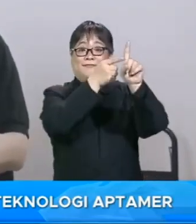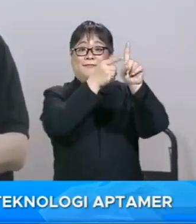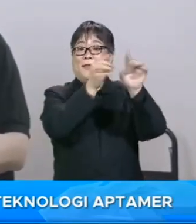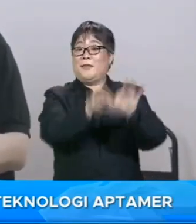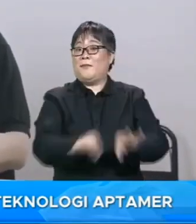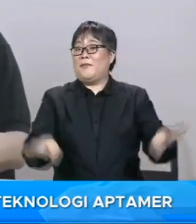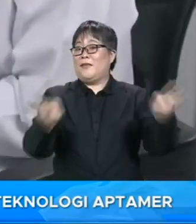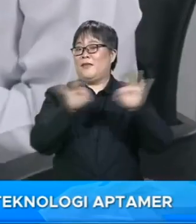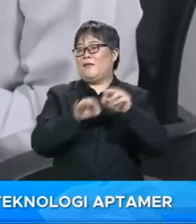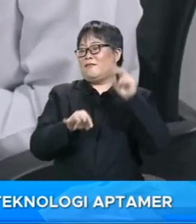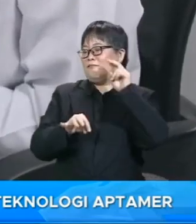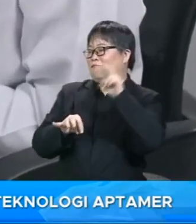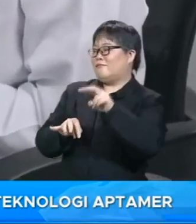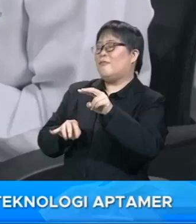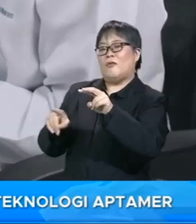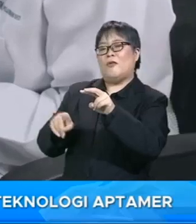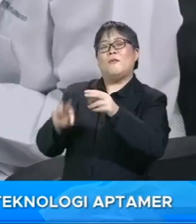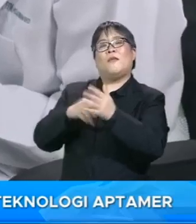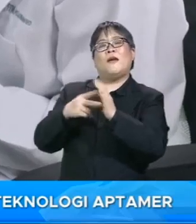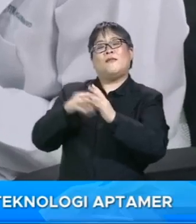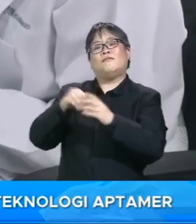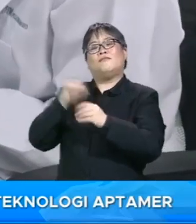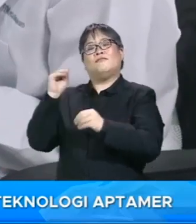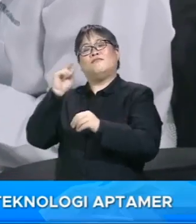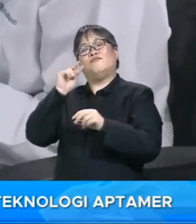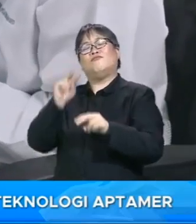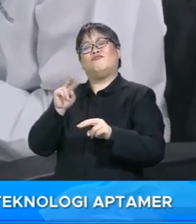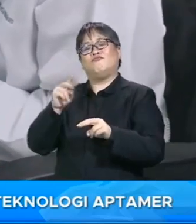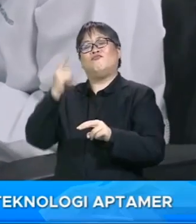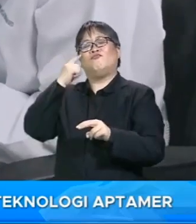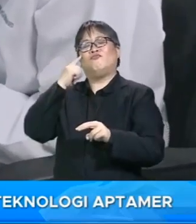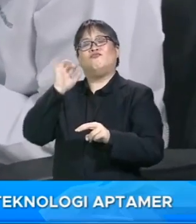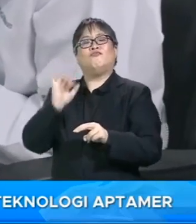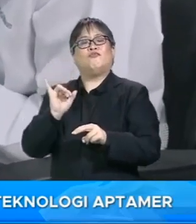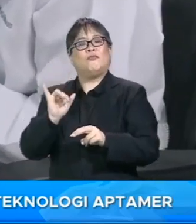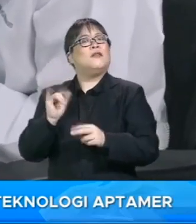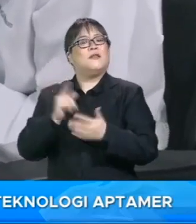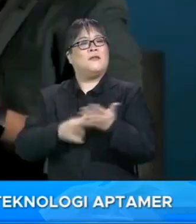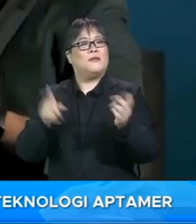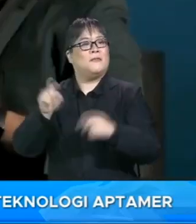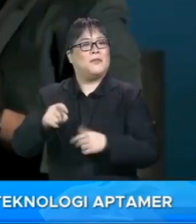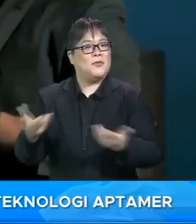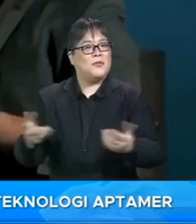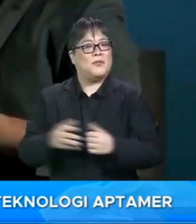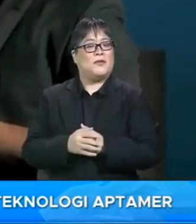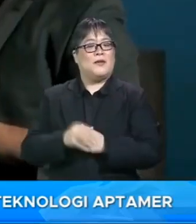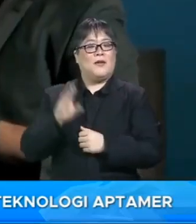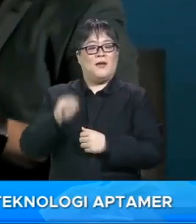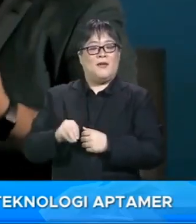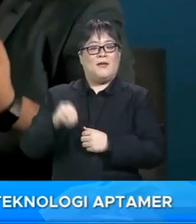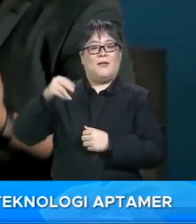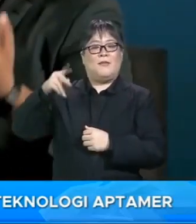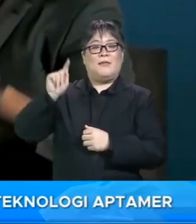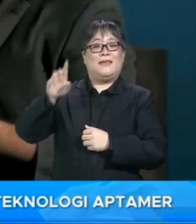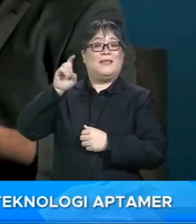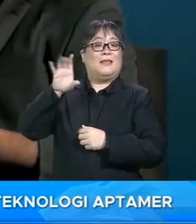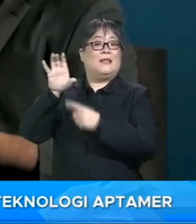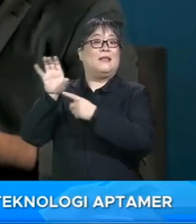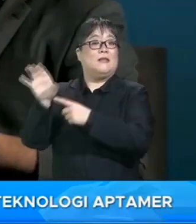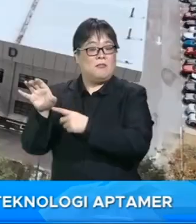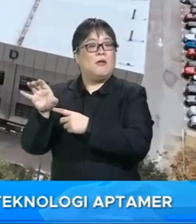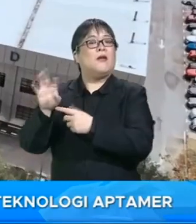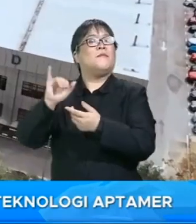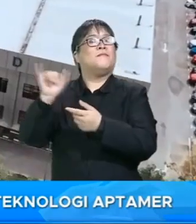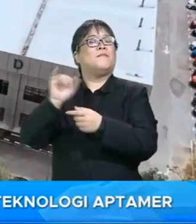dia dapat melihat daripada luar, dari segi luar tu apa yang perlukan. Dan MTDC tu telah mengambil role sebagai